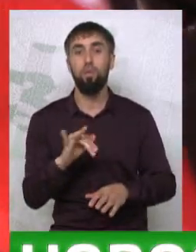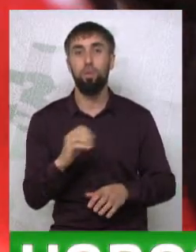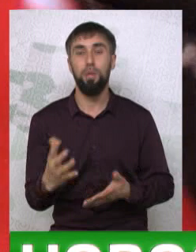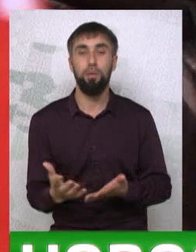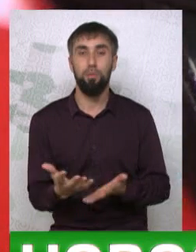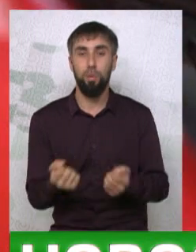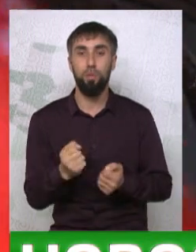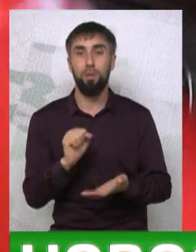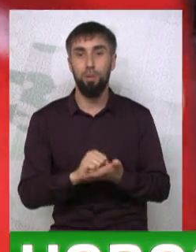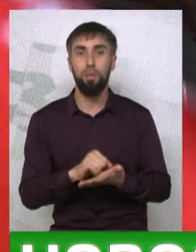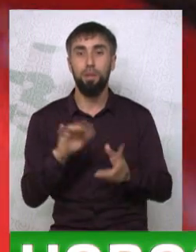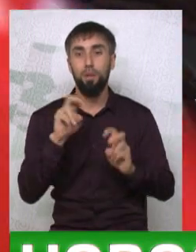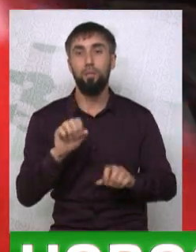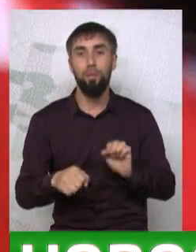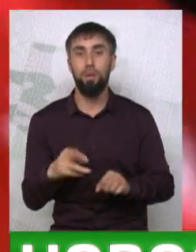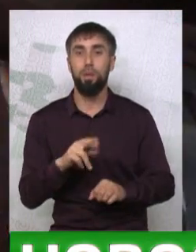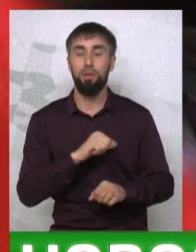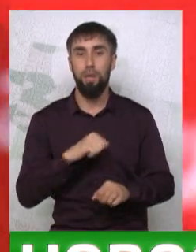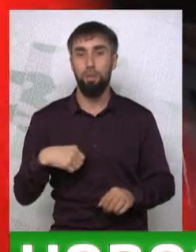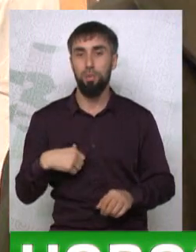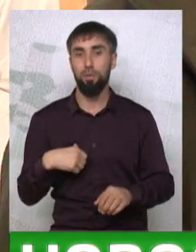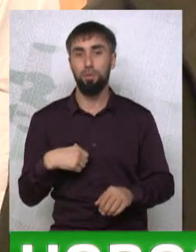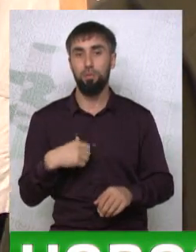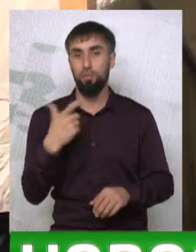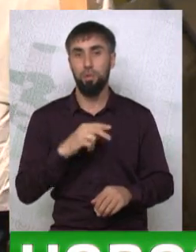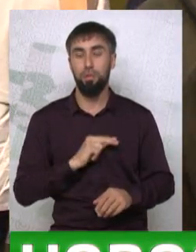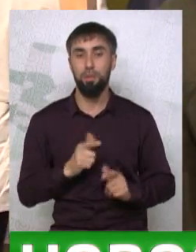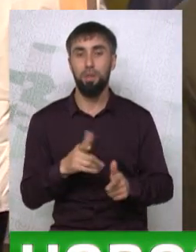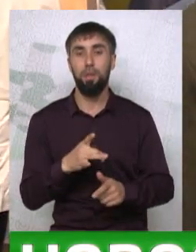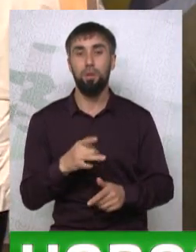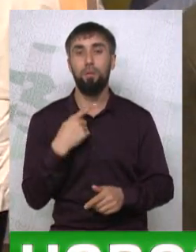получил диплом и ищут возможность для самореализации.